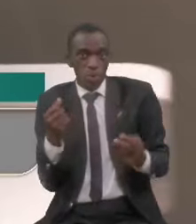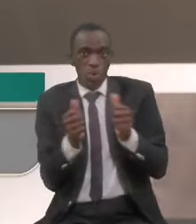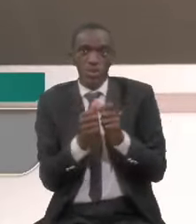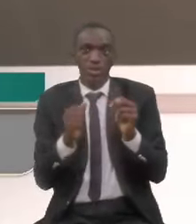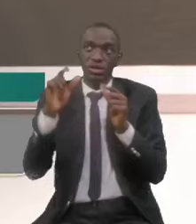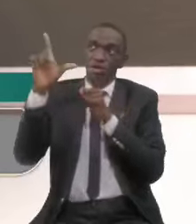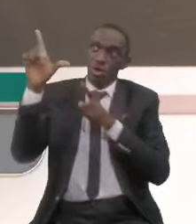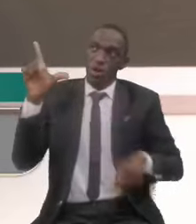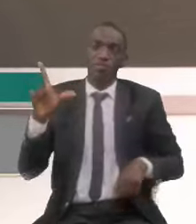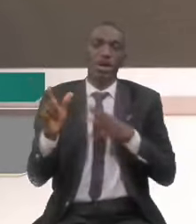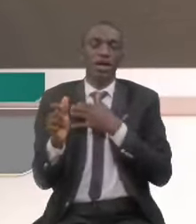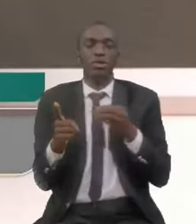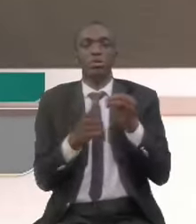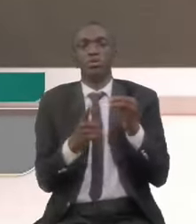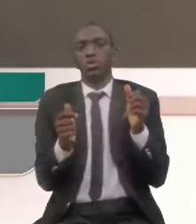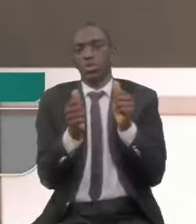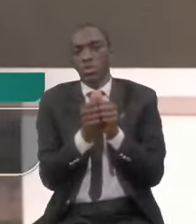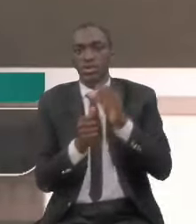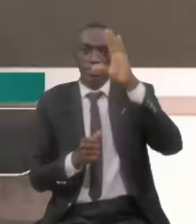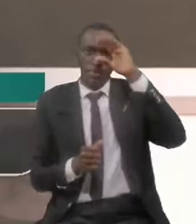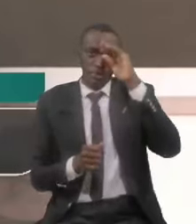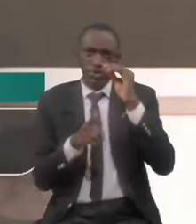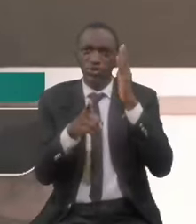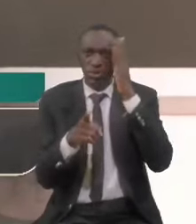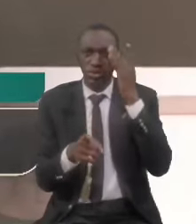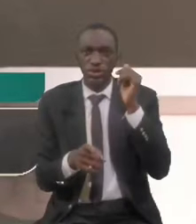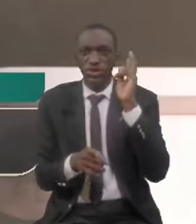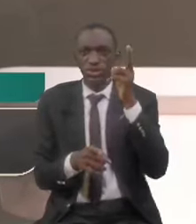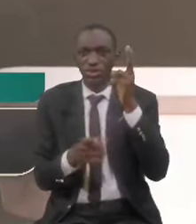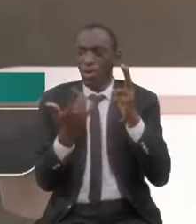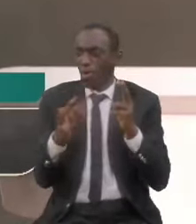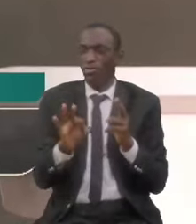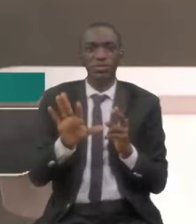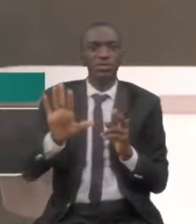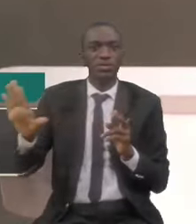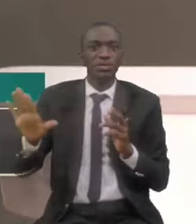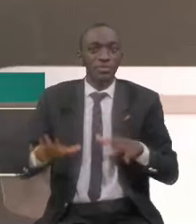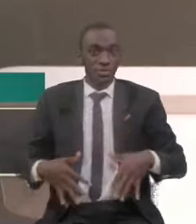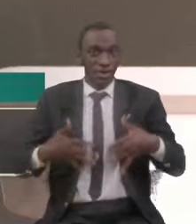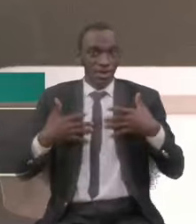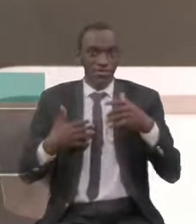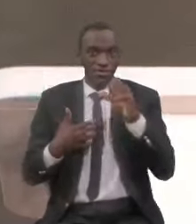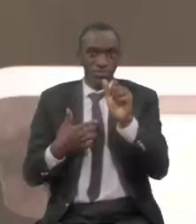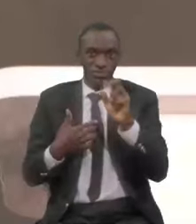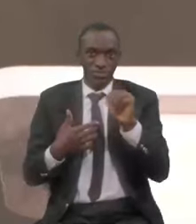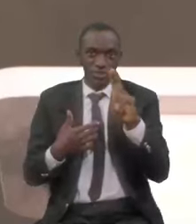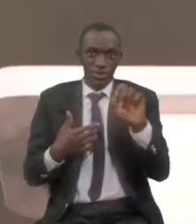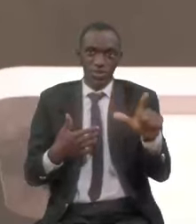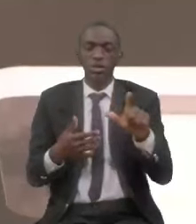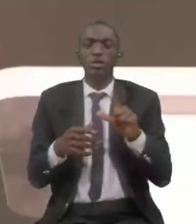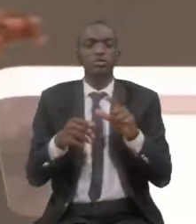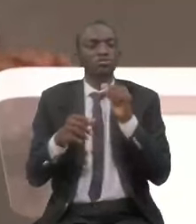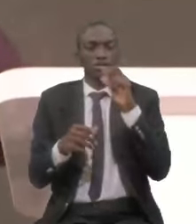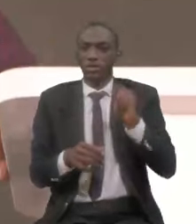Vous connaissez l'histoire de cet homme. Je n'ai pas besoin de lire tous ces nombreux passages. Mais ce que je retiens